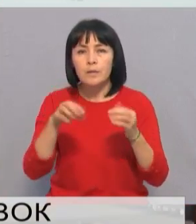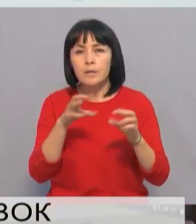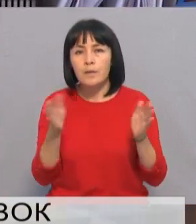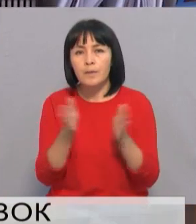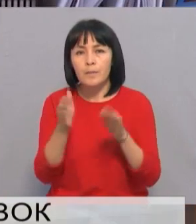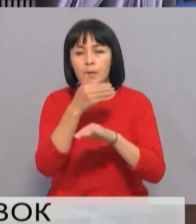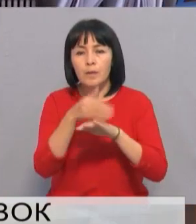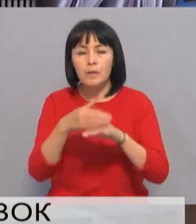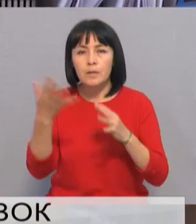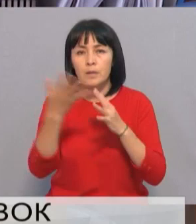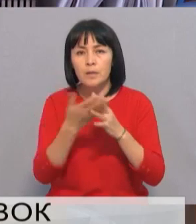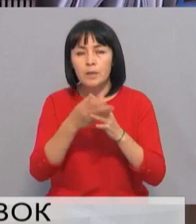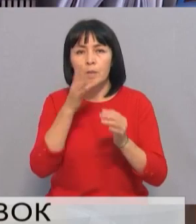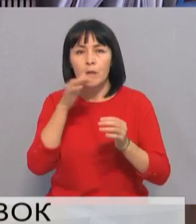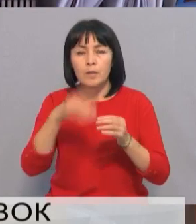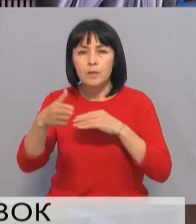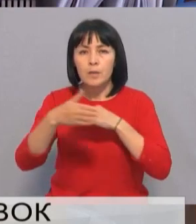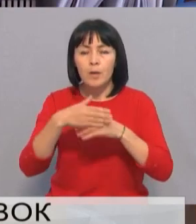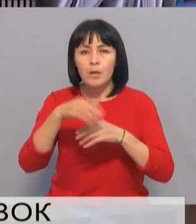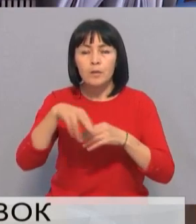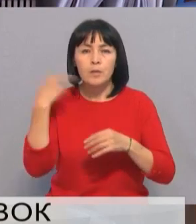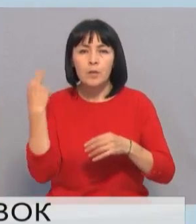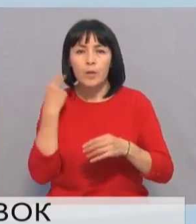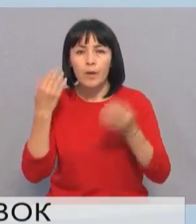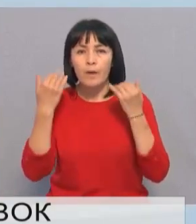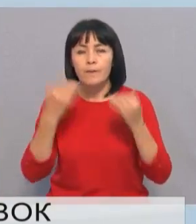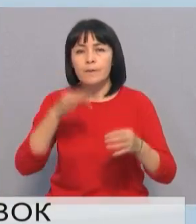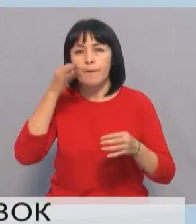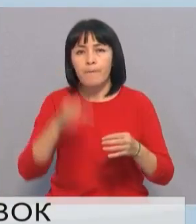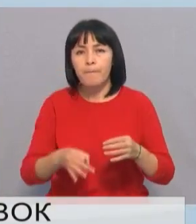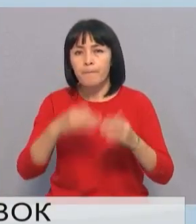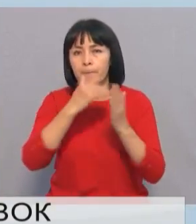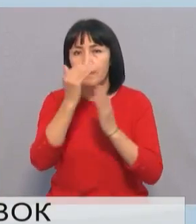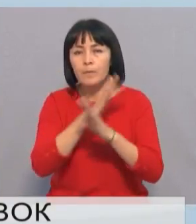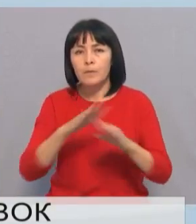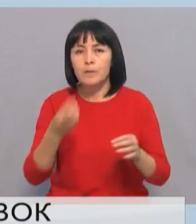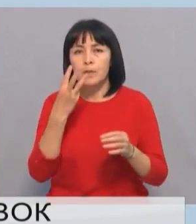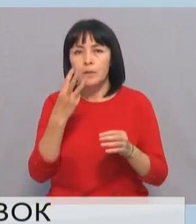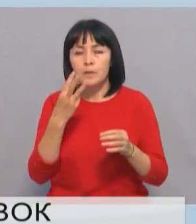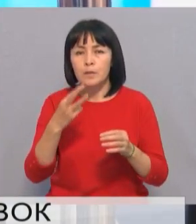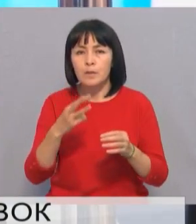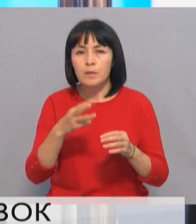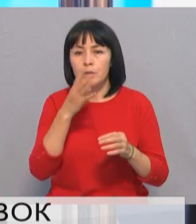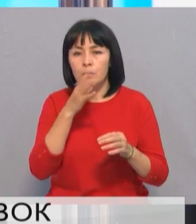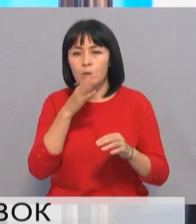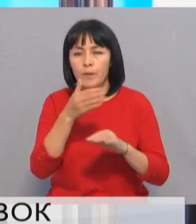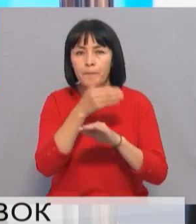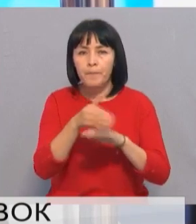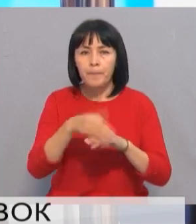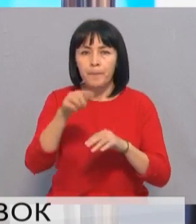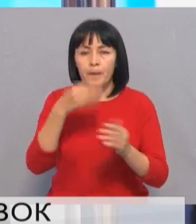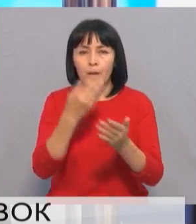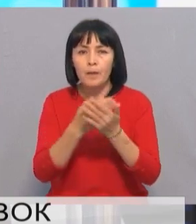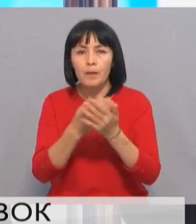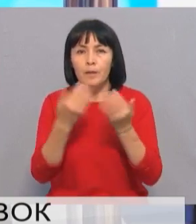микрокредитов предоставляется льготный период для погашения основного долга и процентов, не превышающий треть срока микрокредита. Одним из ключевых